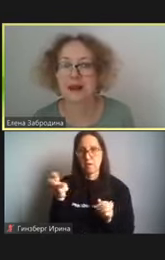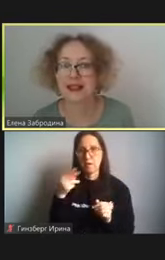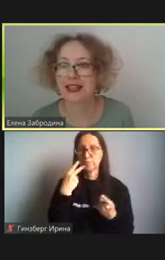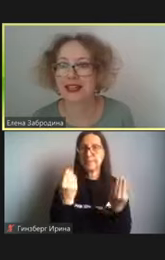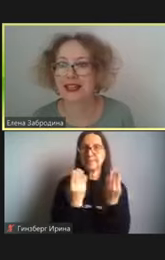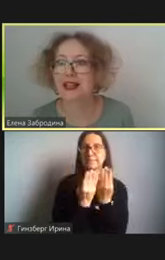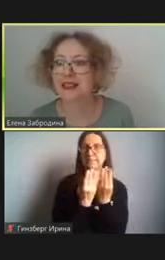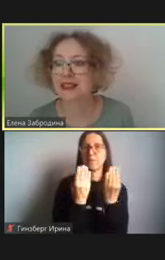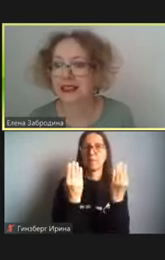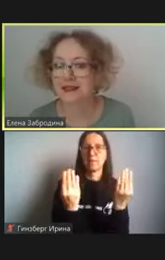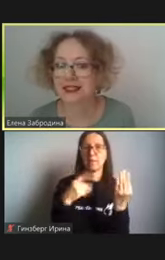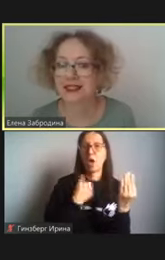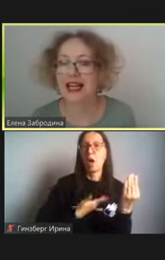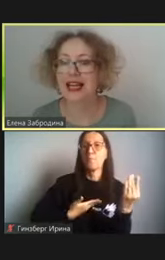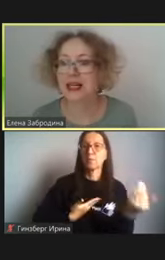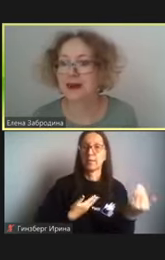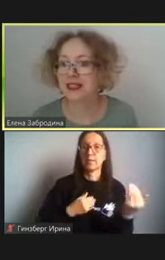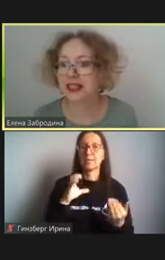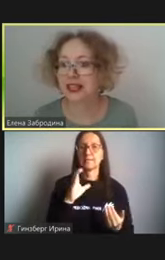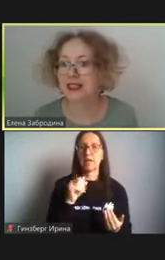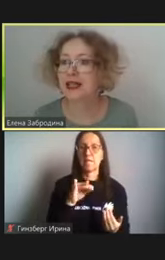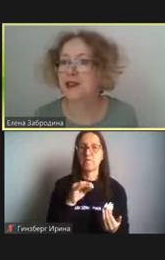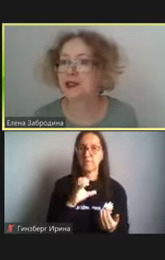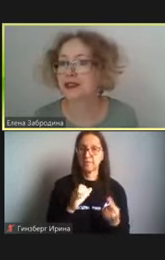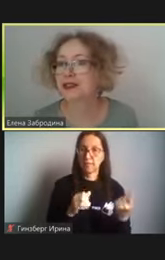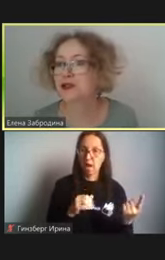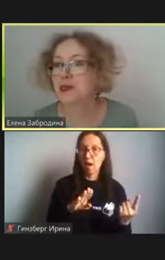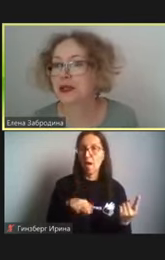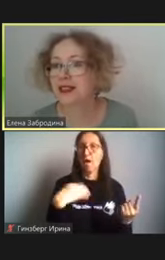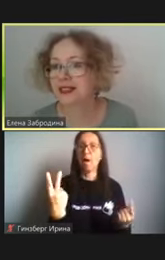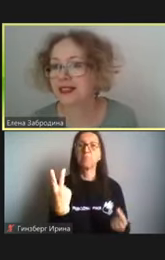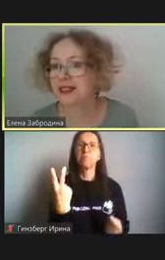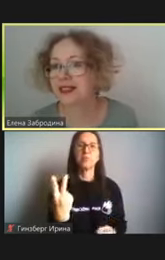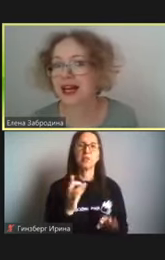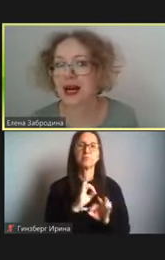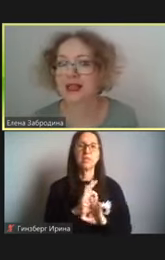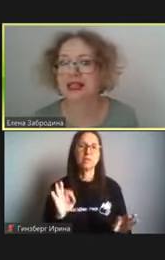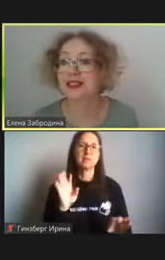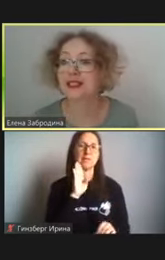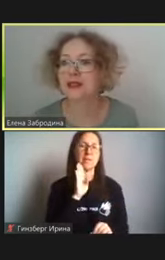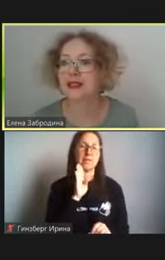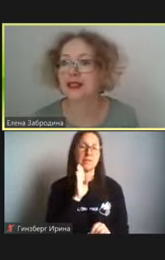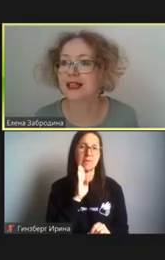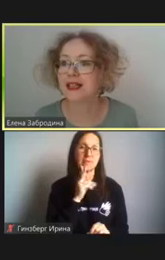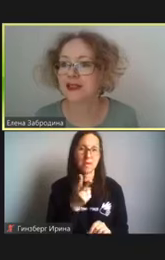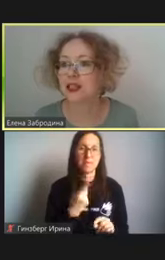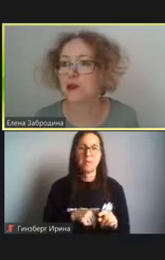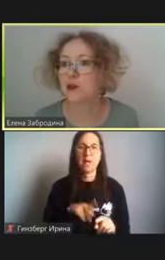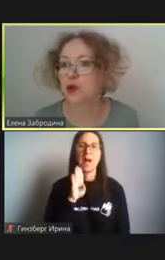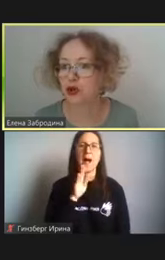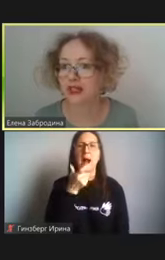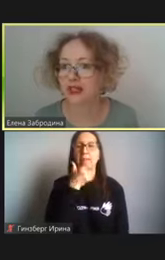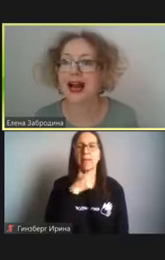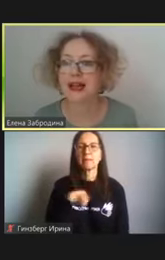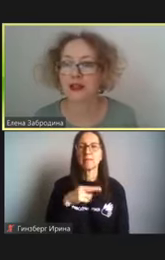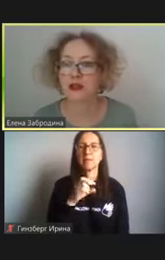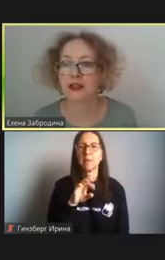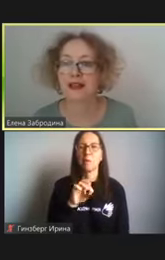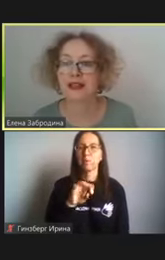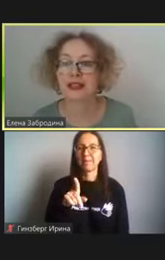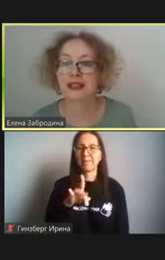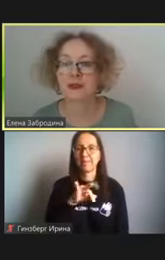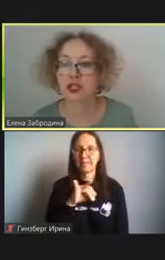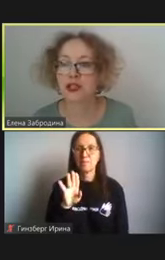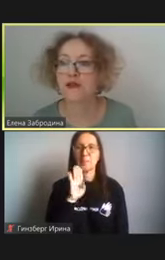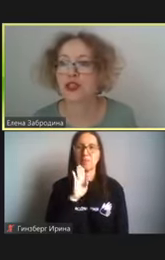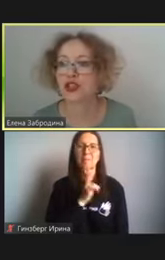сравнить портрет Стевенса и портрет вот этих двух прекрасных дам, леди Дебеньи и графини Портленд, которые